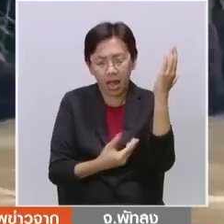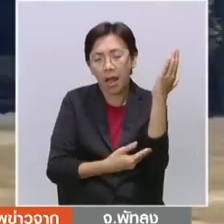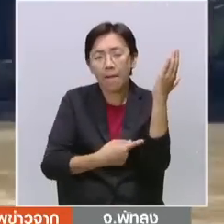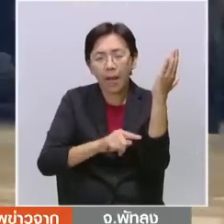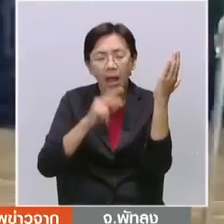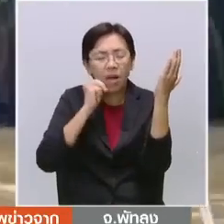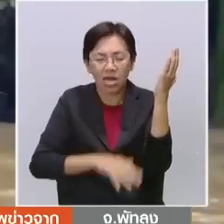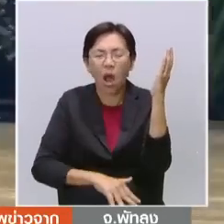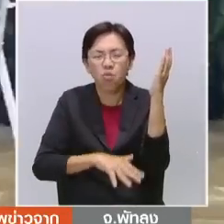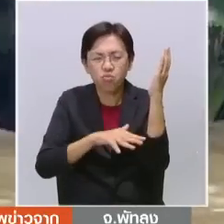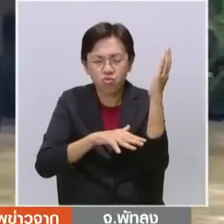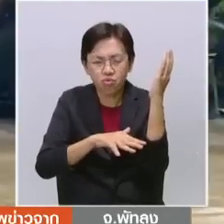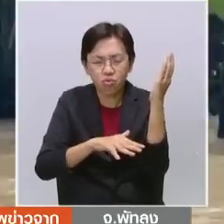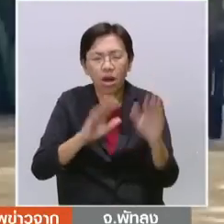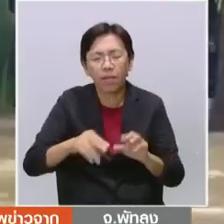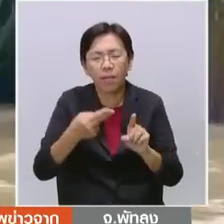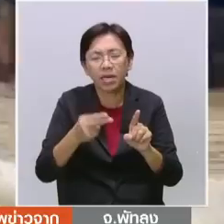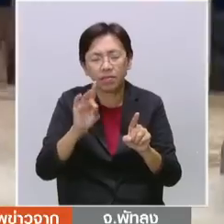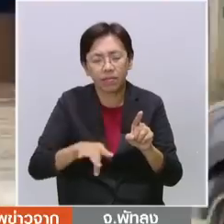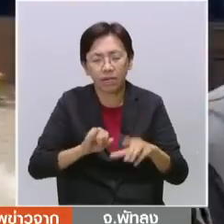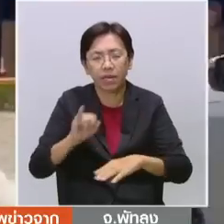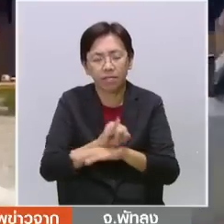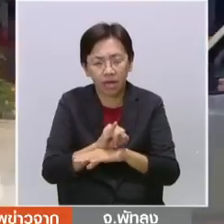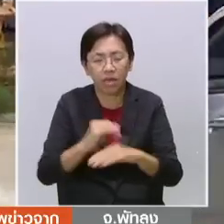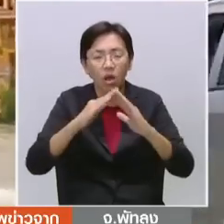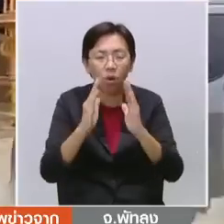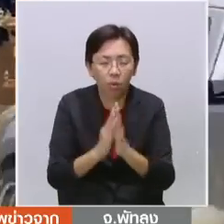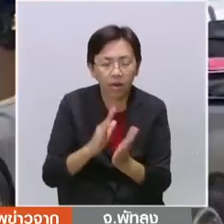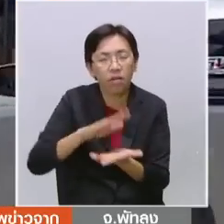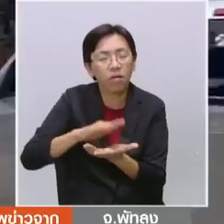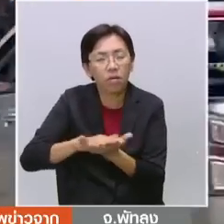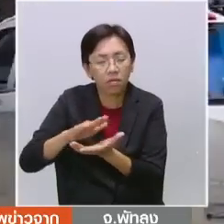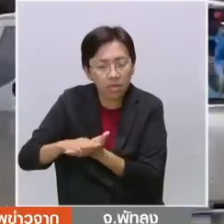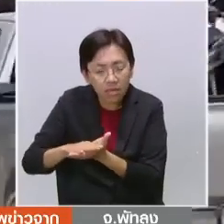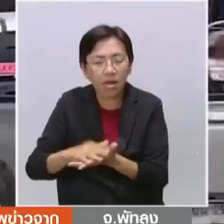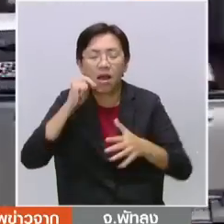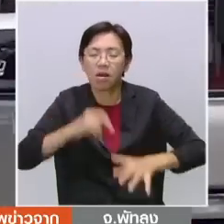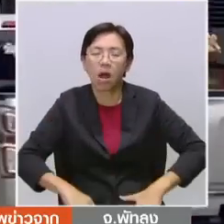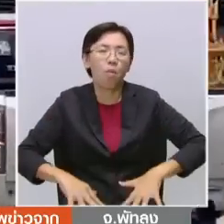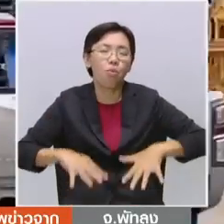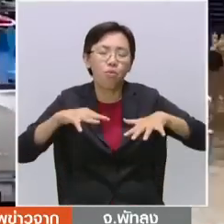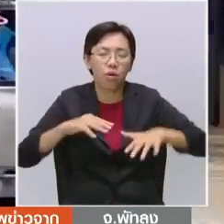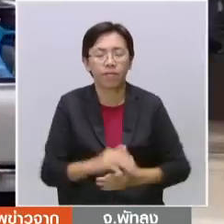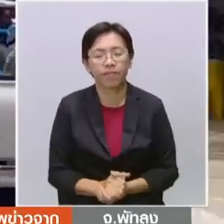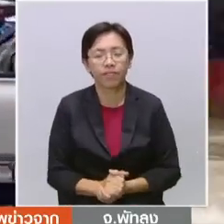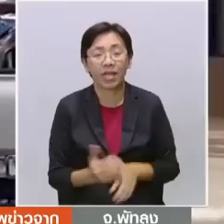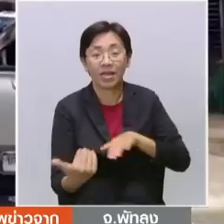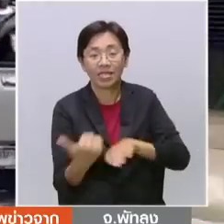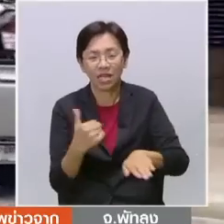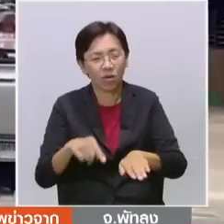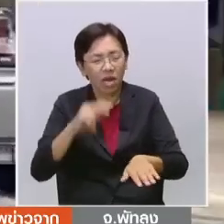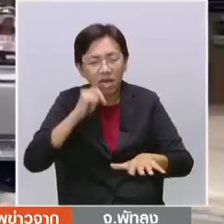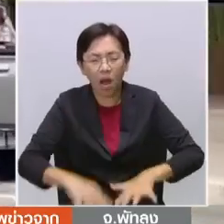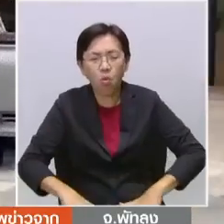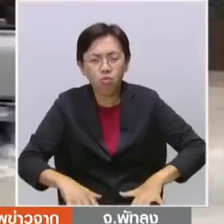ก็ยังคงถูกน้ำท่วมกว่า 18,000 ไร่วัดโรงเรียนในพื้นที่ลุ่มก็มีสภาพน้ำท่วมครับถนนในหมู่บ้านยังค